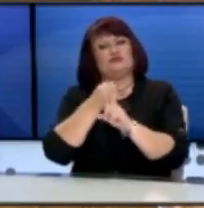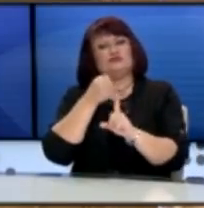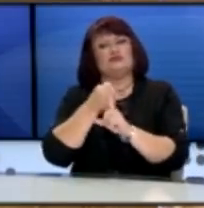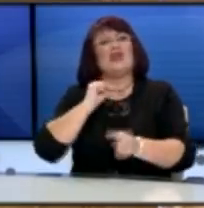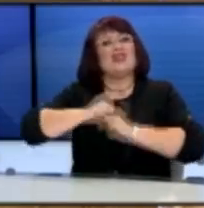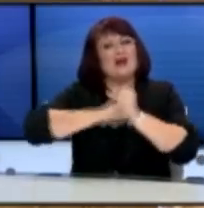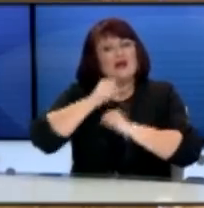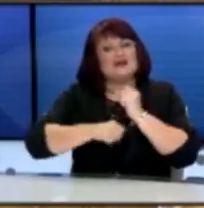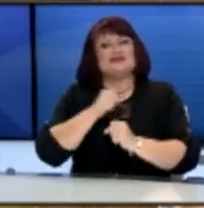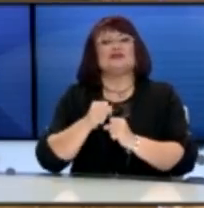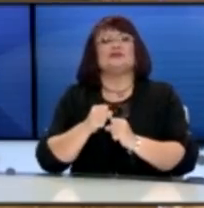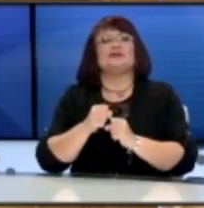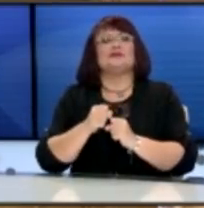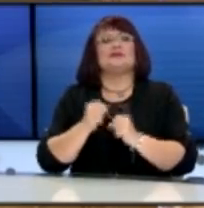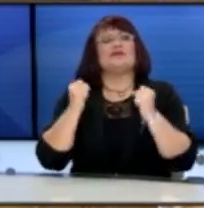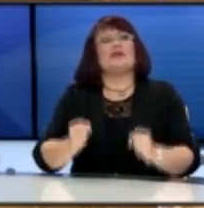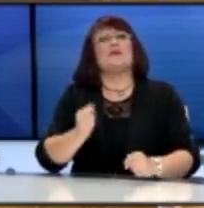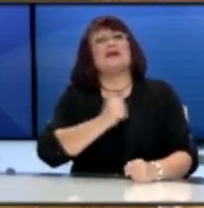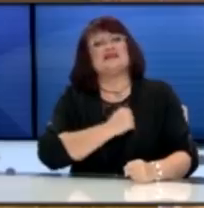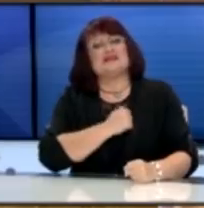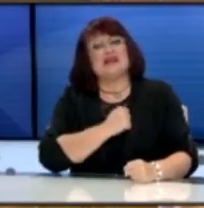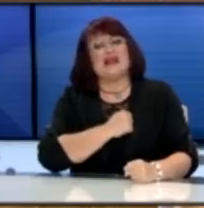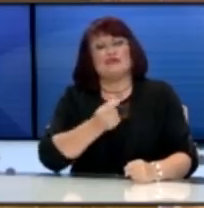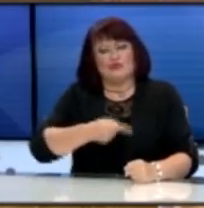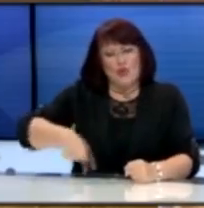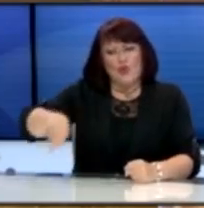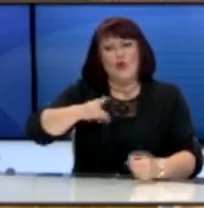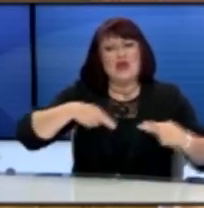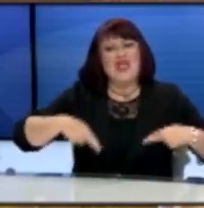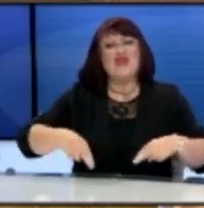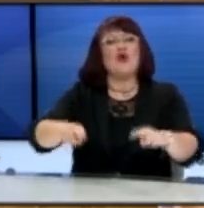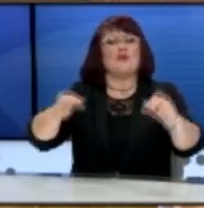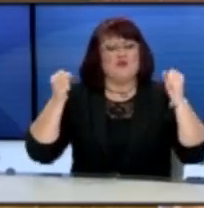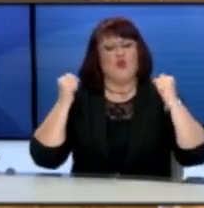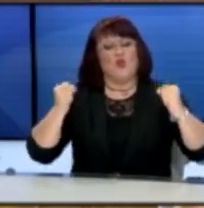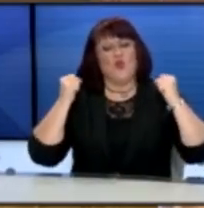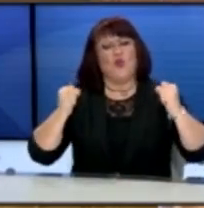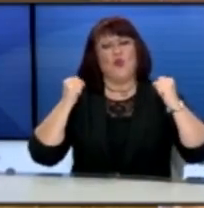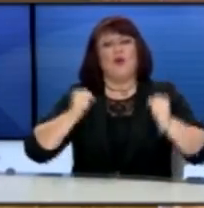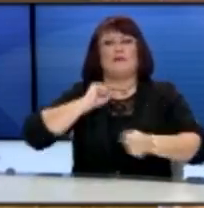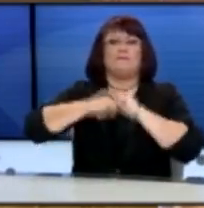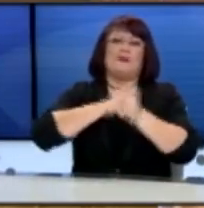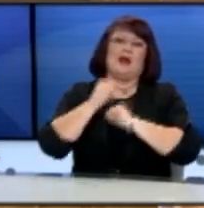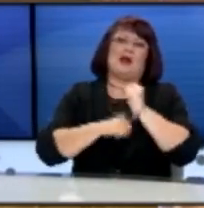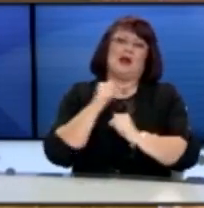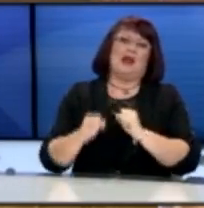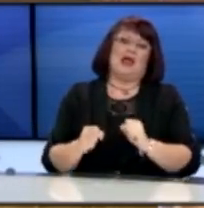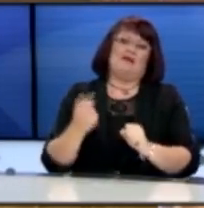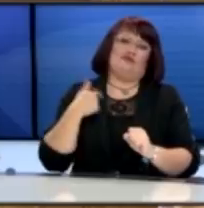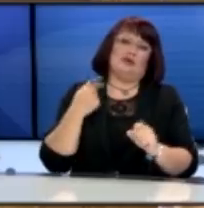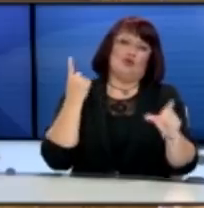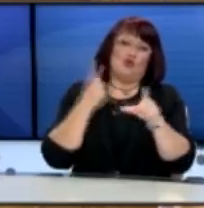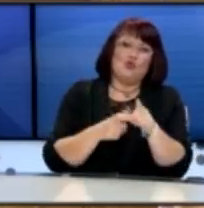η δράση, οι θέσεις όσων βρίσκονται στους δρόμους του αγώνα μέσα από συλλογικούς φορείς του